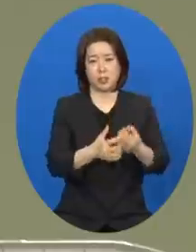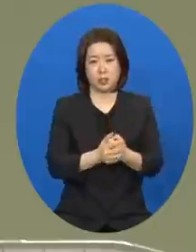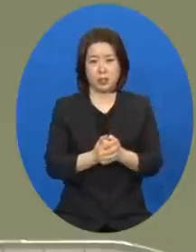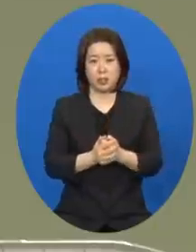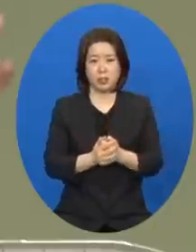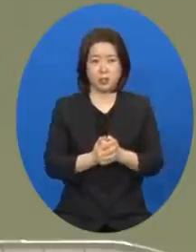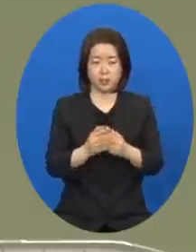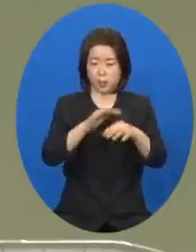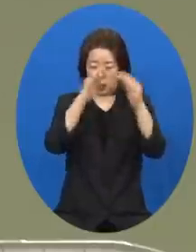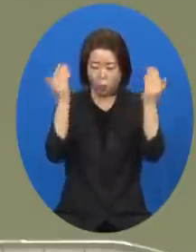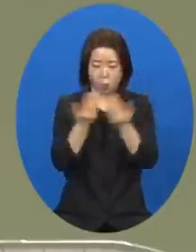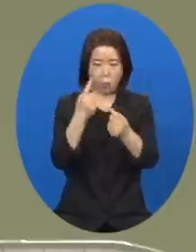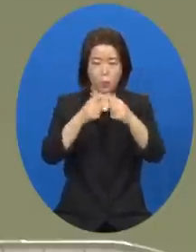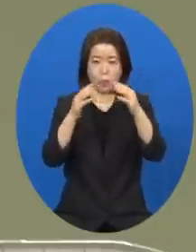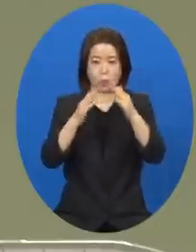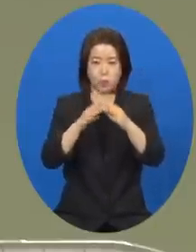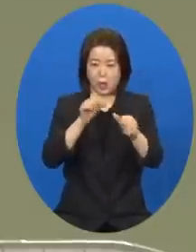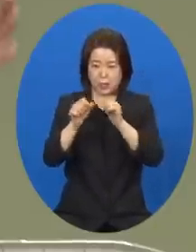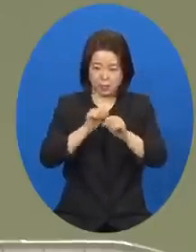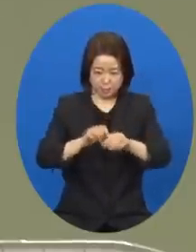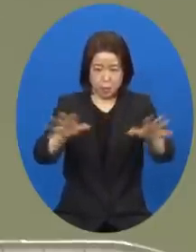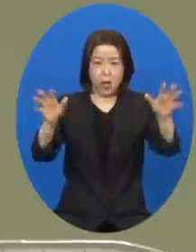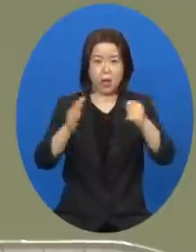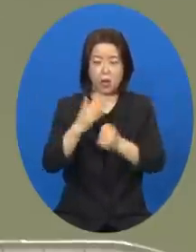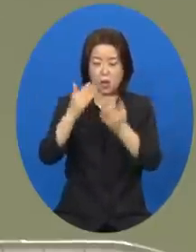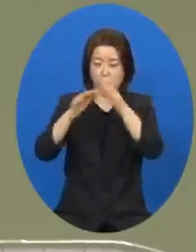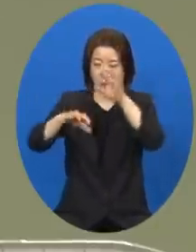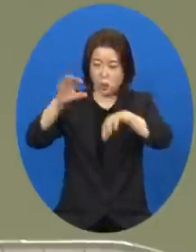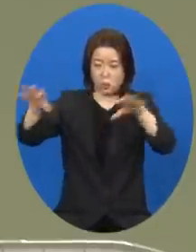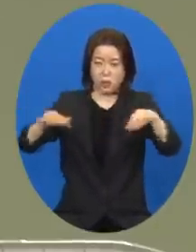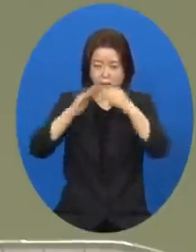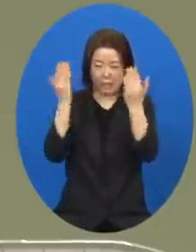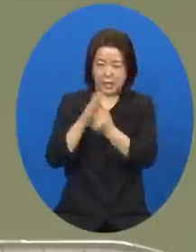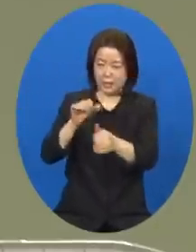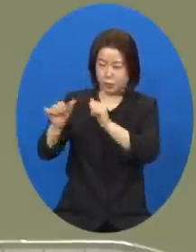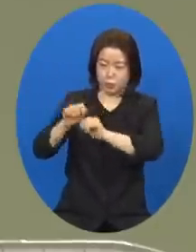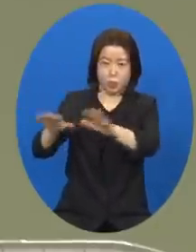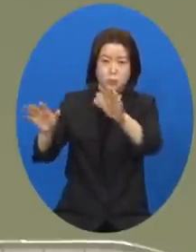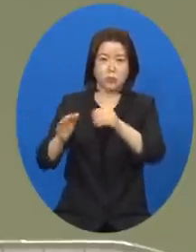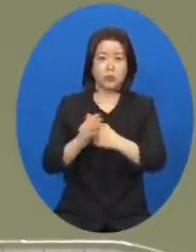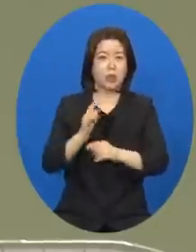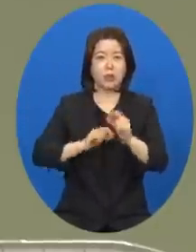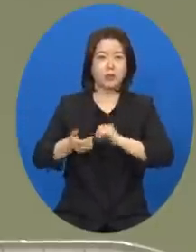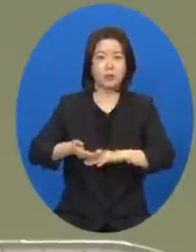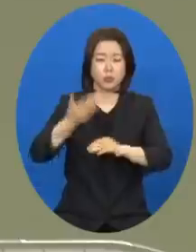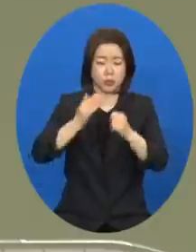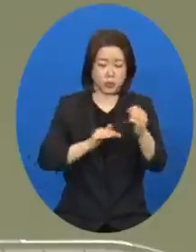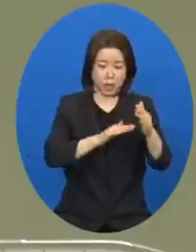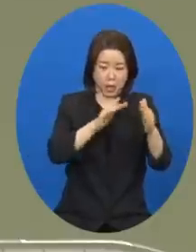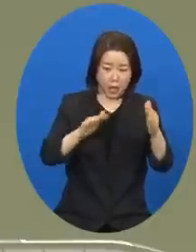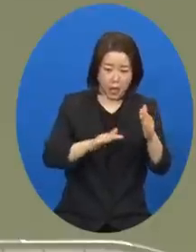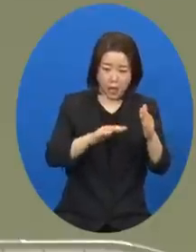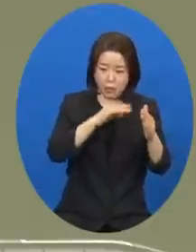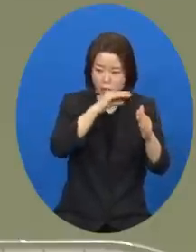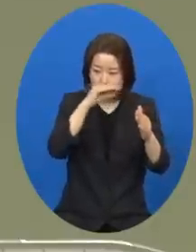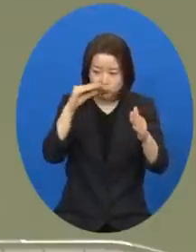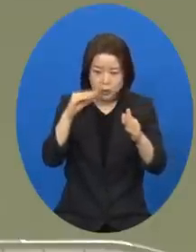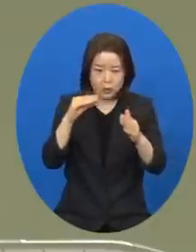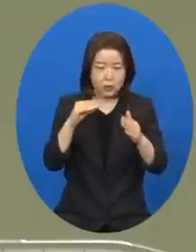아니더라고요. 온 교인들 소문나고 동네 다 소문나고 더 이상 가정을 꾸려 살 수도 없고